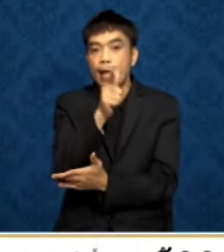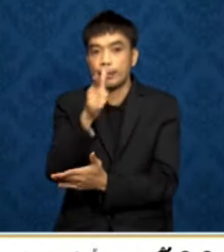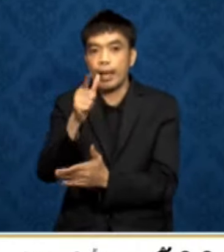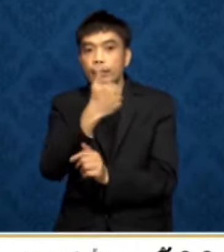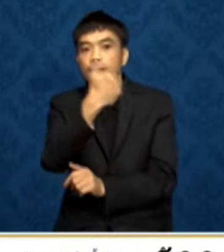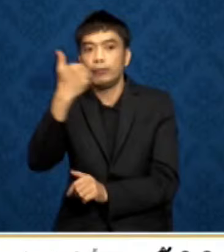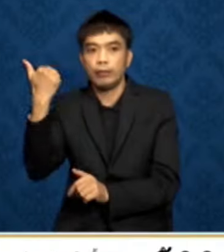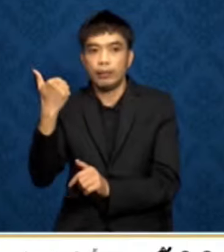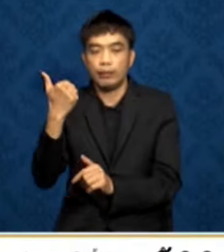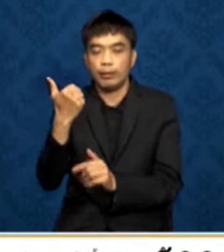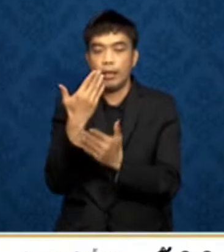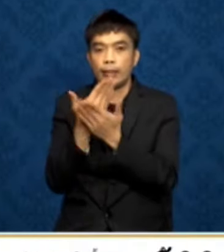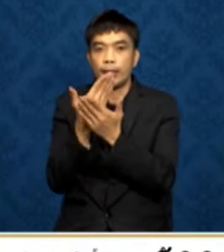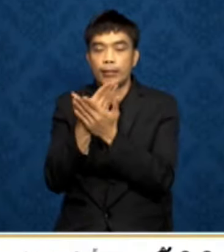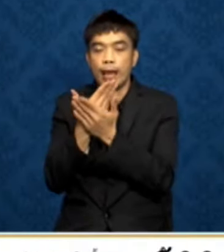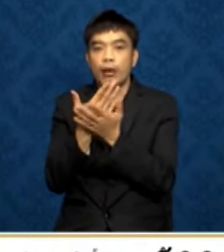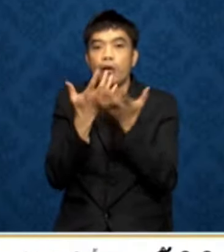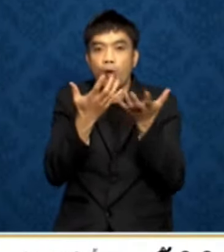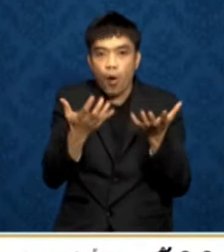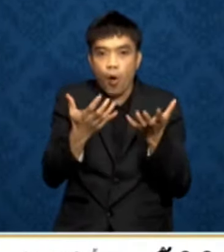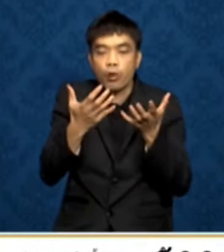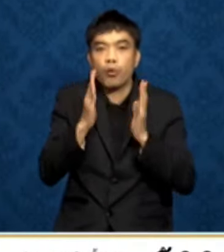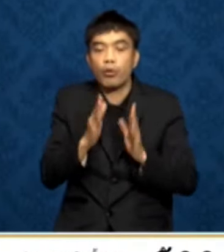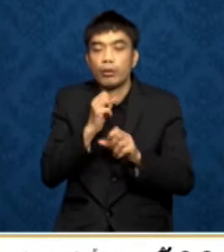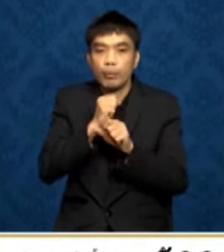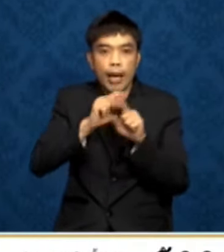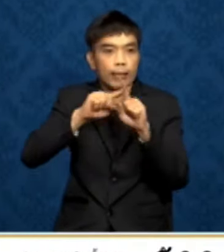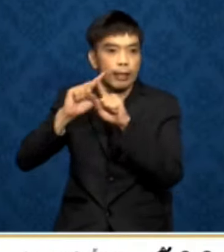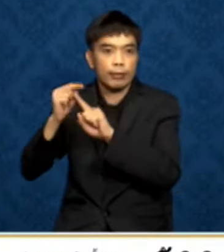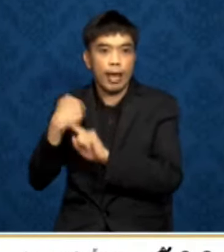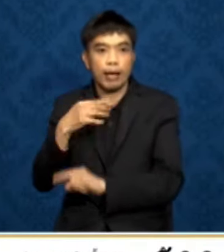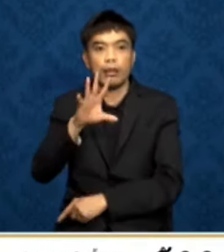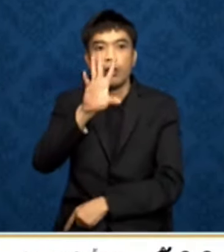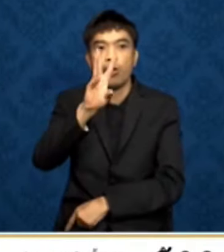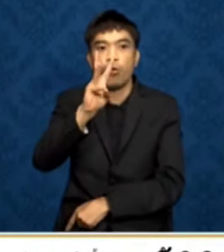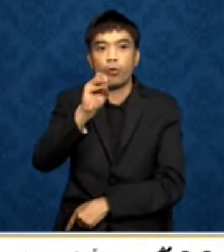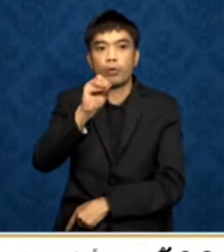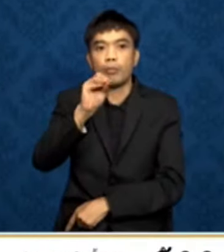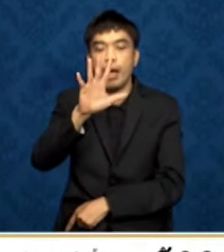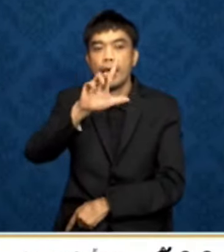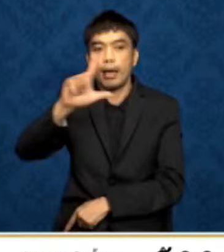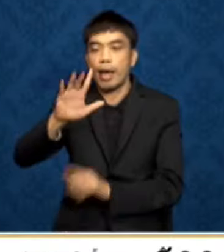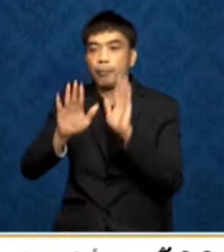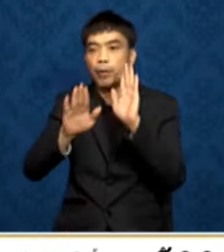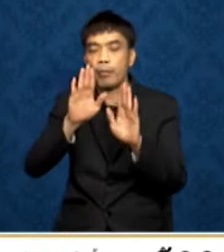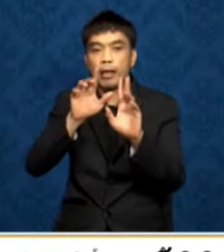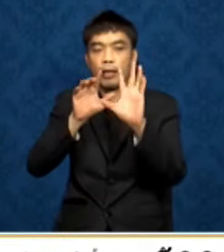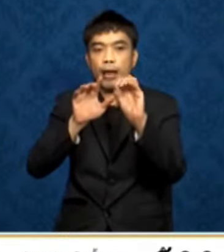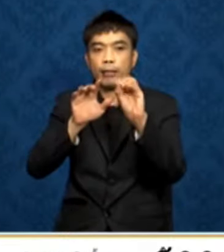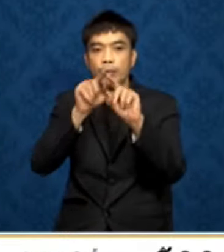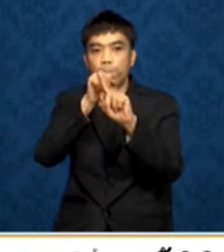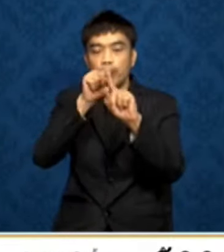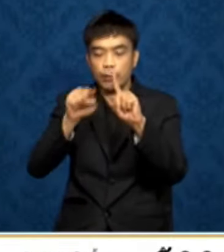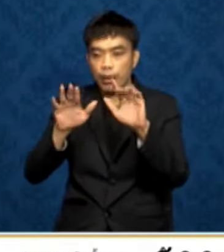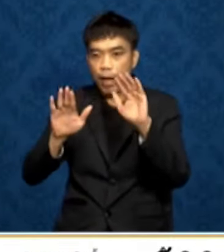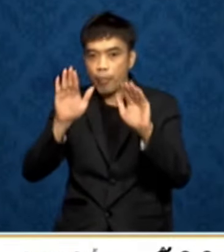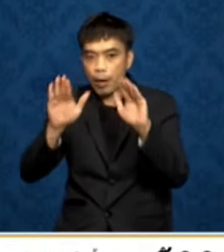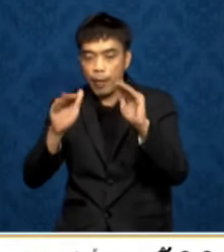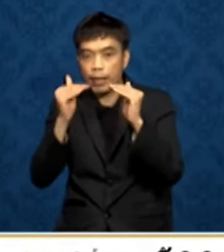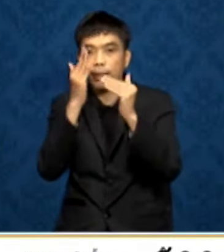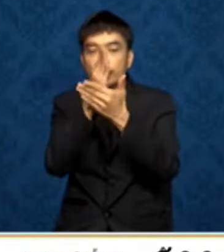หรือว่าเป็นงบซอฟต์แวร์นั้นเนี่ยอยู่ในวงเงิน 65ล้านหรือคิดเป็นประมาณ 50%ซึ่งจะเอ่อเรียกว่าถัวกันเนี่ยครึ่งต่อ